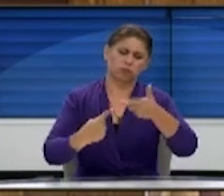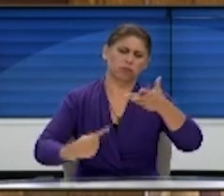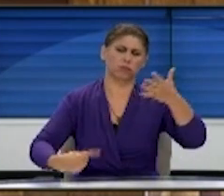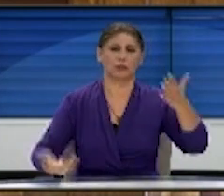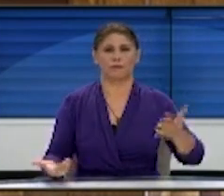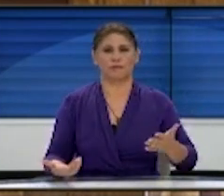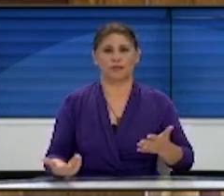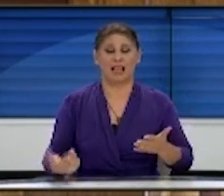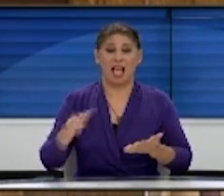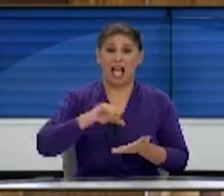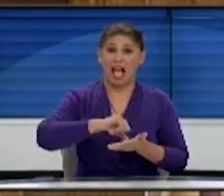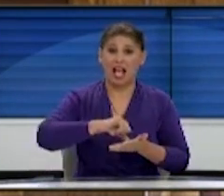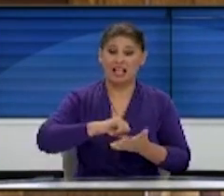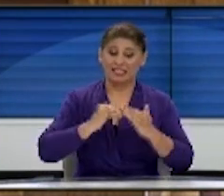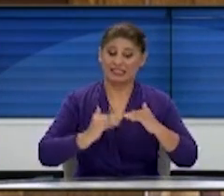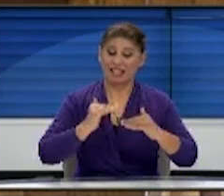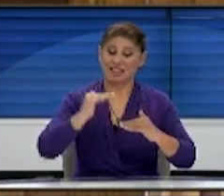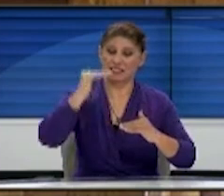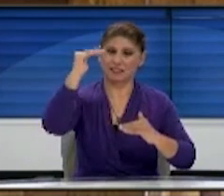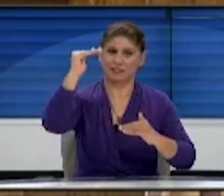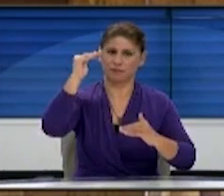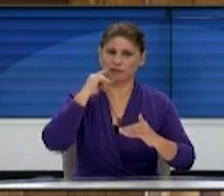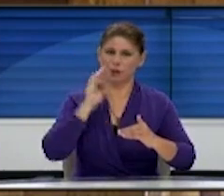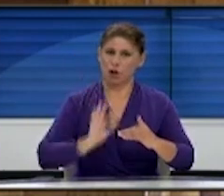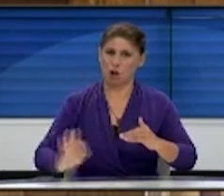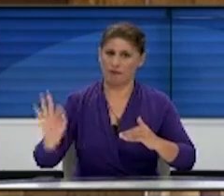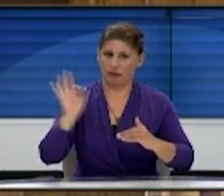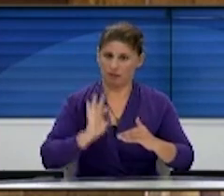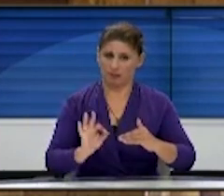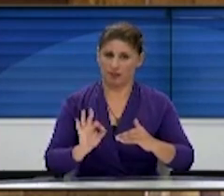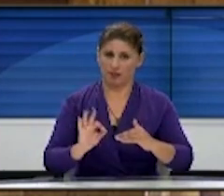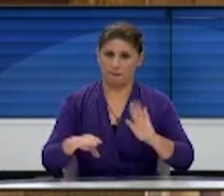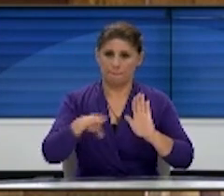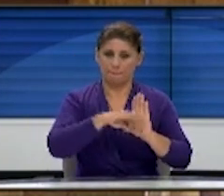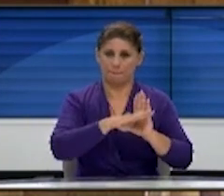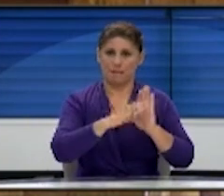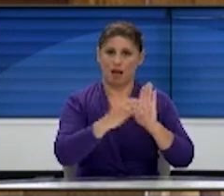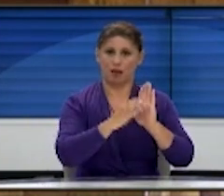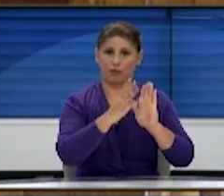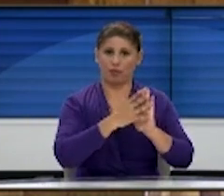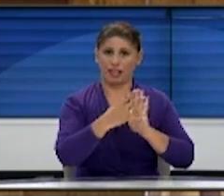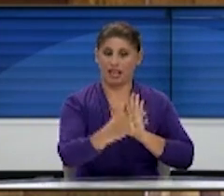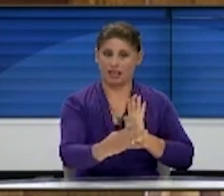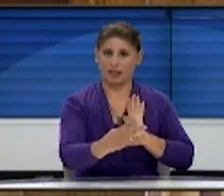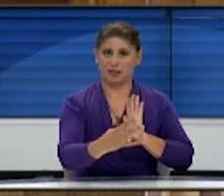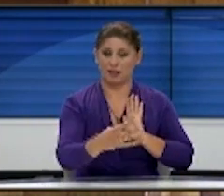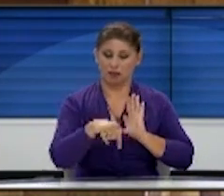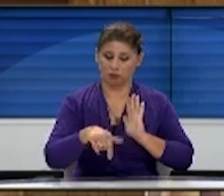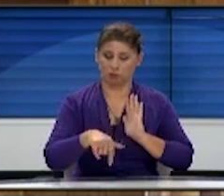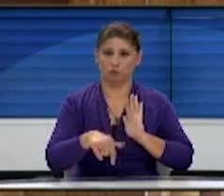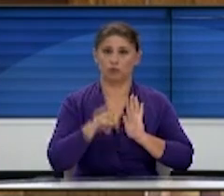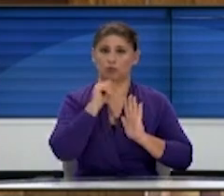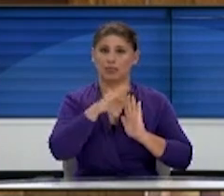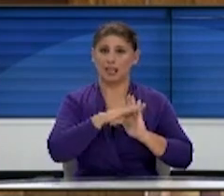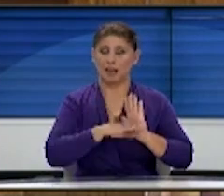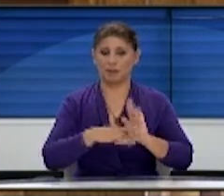Η αστική τάξη εξάλλου προέβλεψε με διάταξη στο άρθρο 19 του ισχύοντος